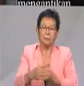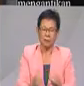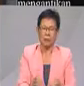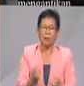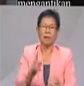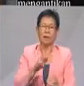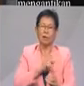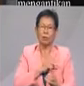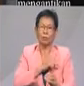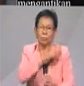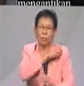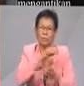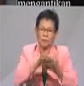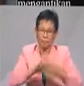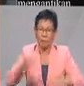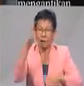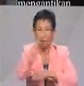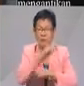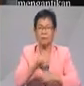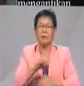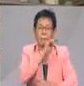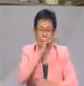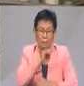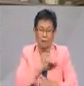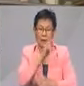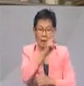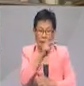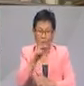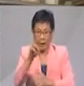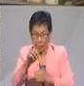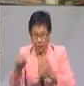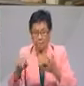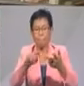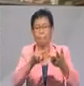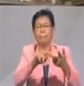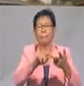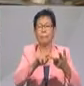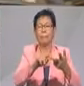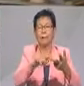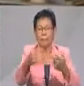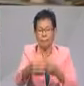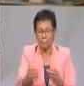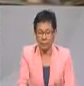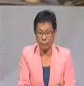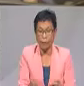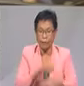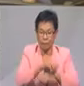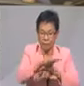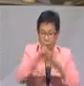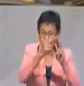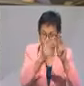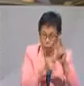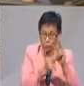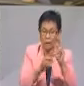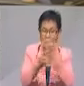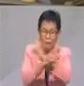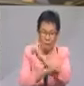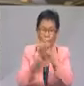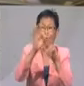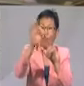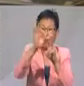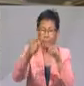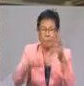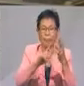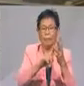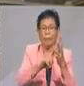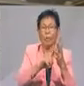Pegawai Keselamatan Kerajaan dan Kementerian Komunikasi dan Multimedia Malaysia, Pejabat Penasihat Undang-Undang Negeri Pulau Pinang,